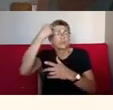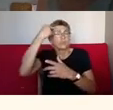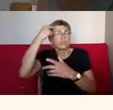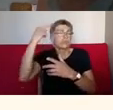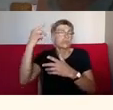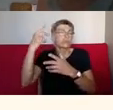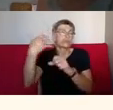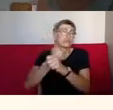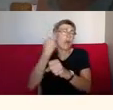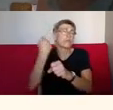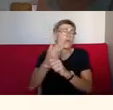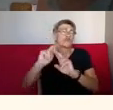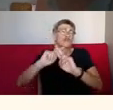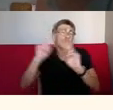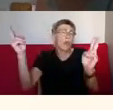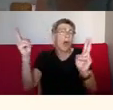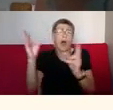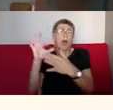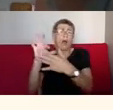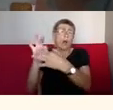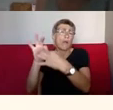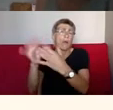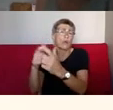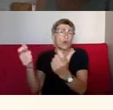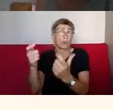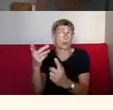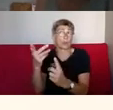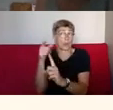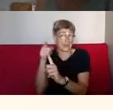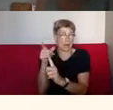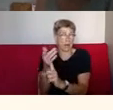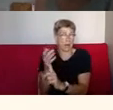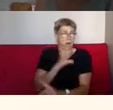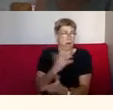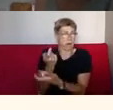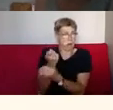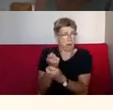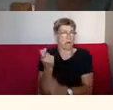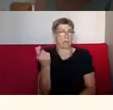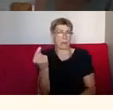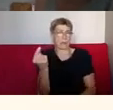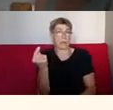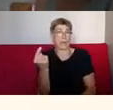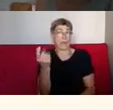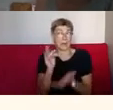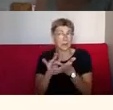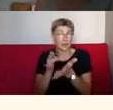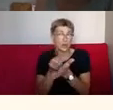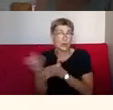travail plus général avec les entreprises et qui peuvent bah, via cet aspect-là via cette